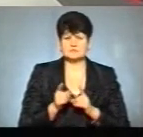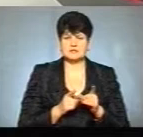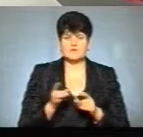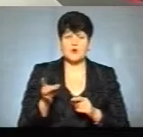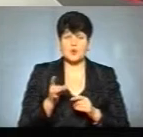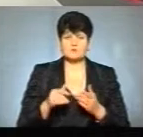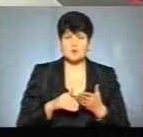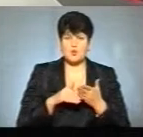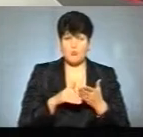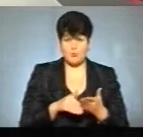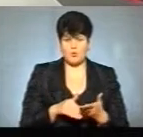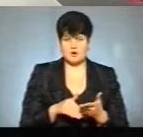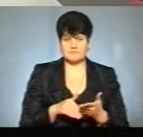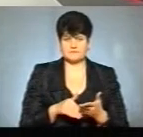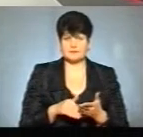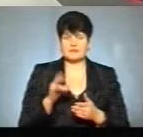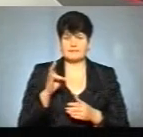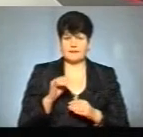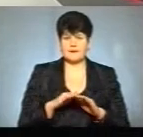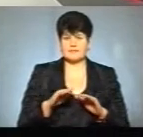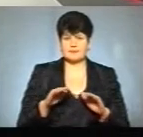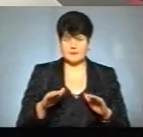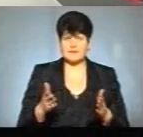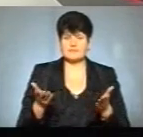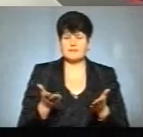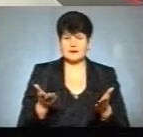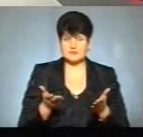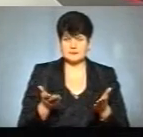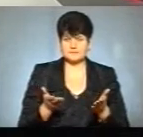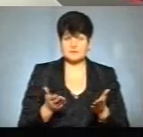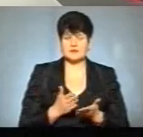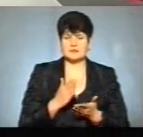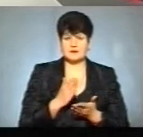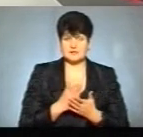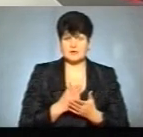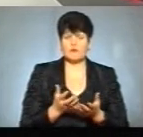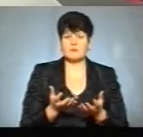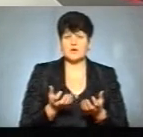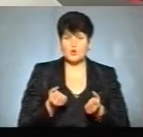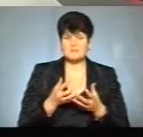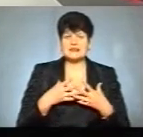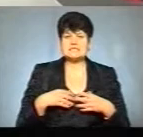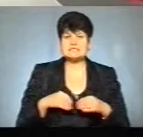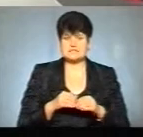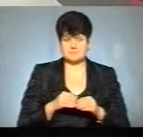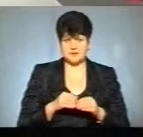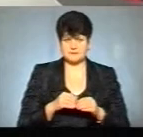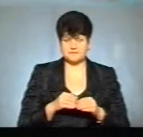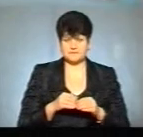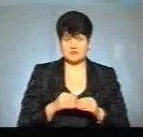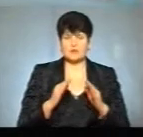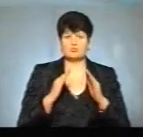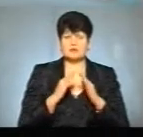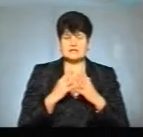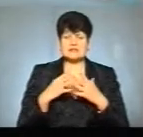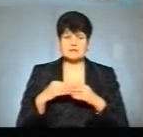допомоги на дітей, які знаходяться в прийомних сім'ях і в будинках